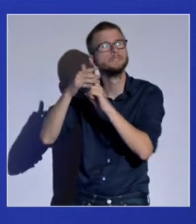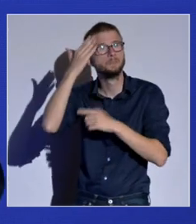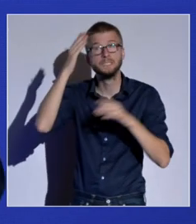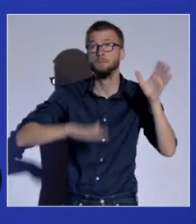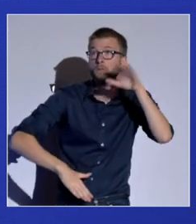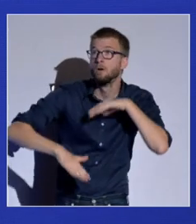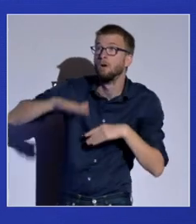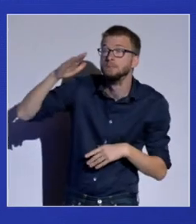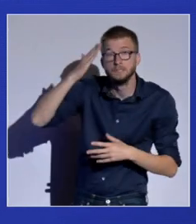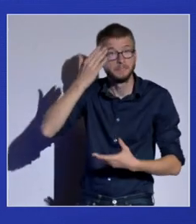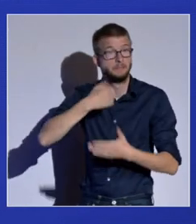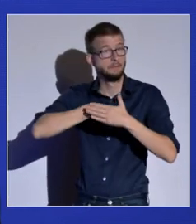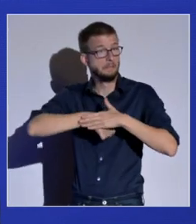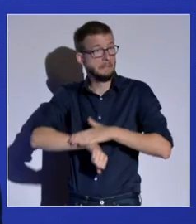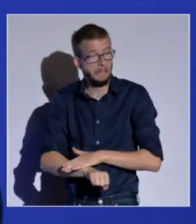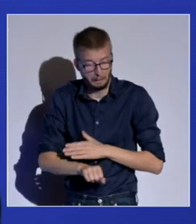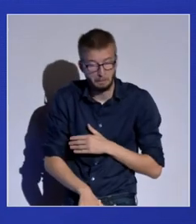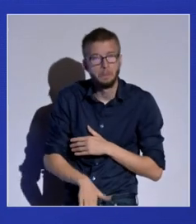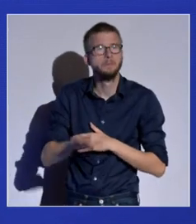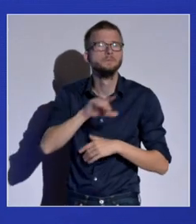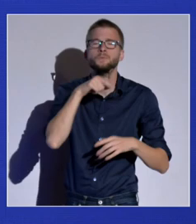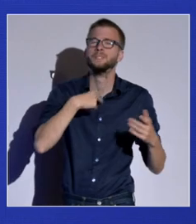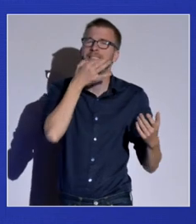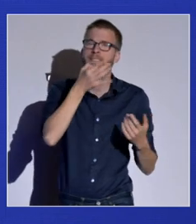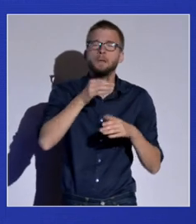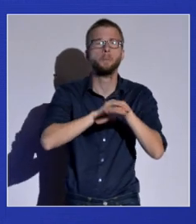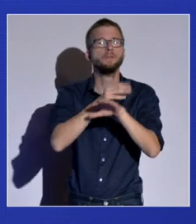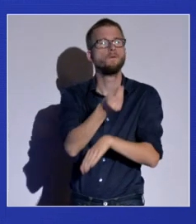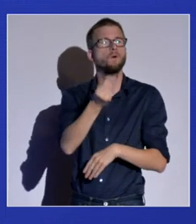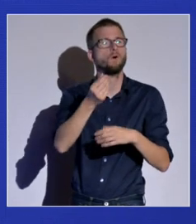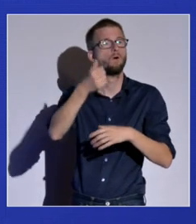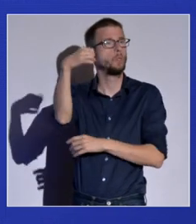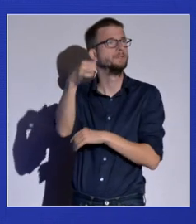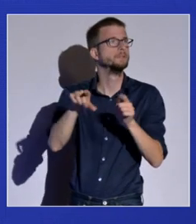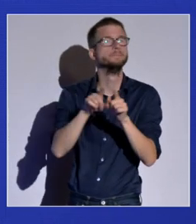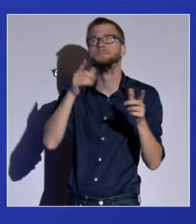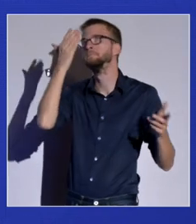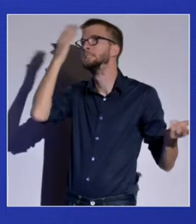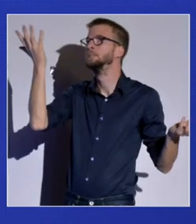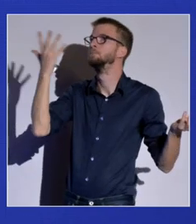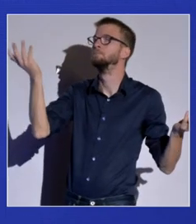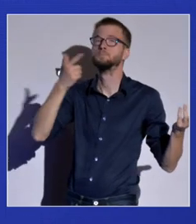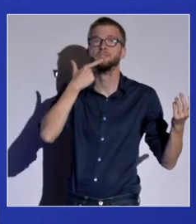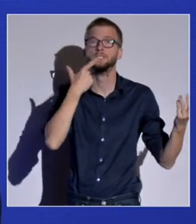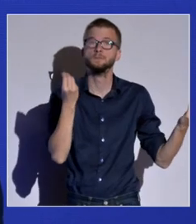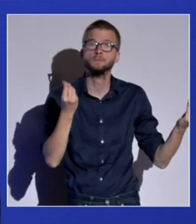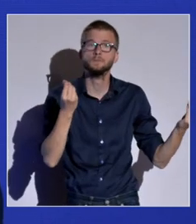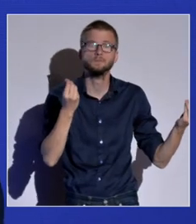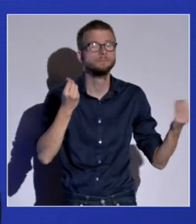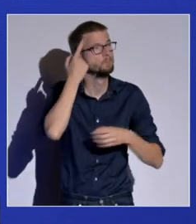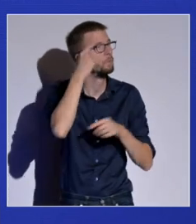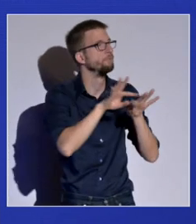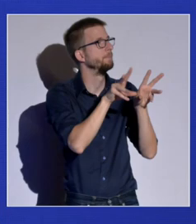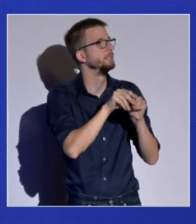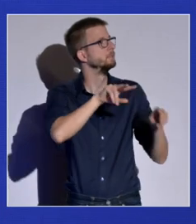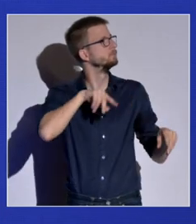grandi, quand vous êtes né, pour nous, on dit politique de l'enfant unique comme si on pensait à nos familles